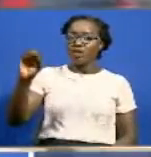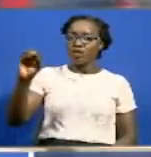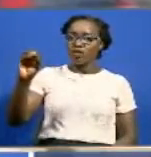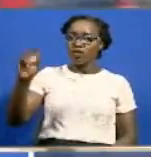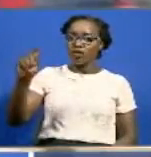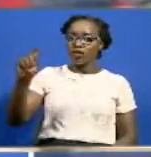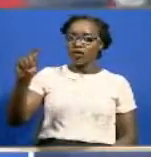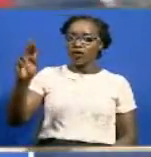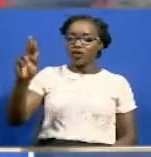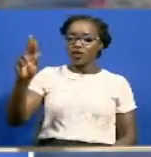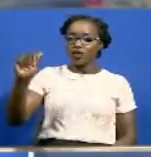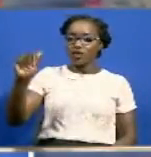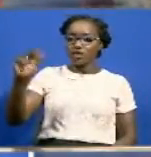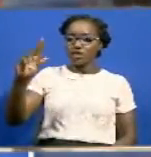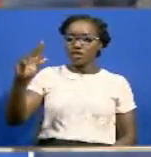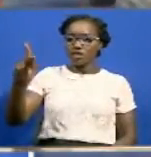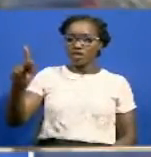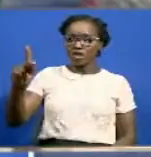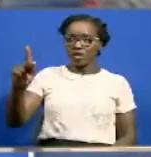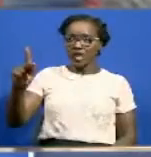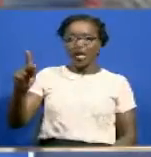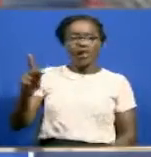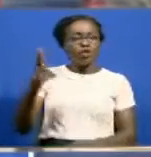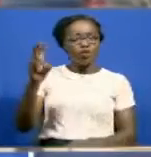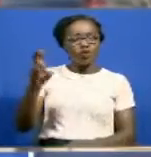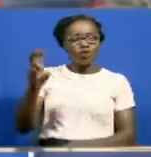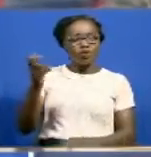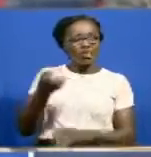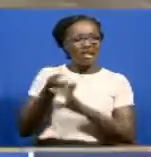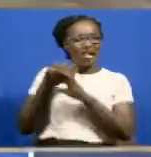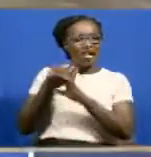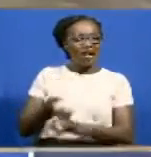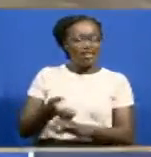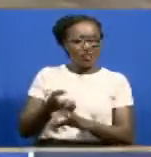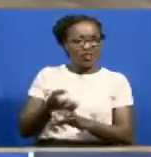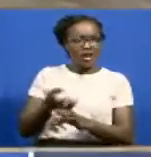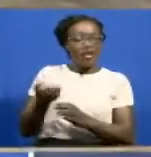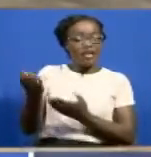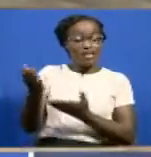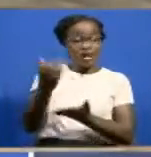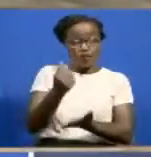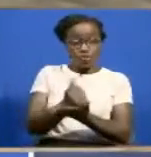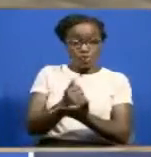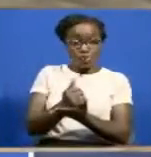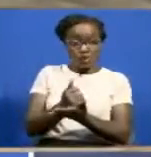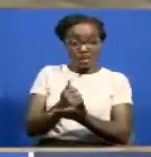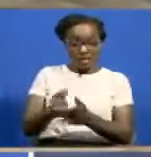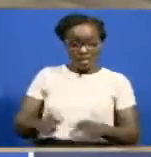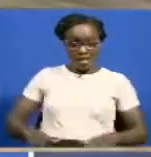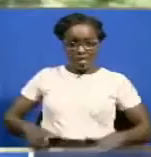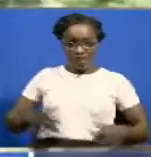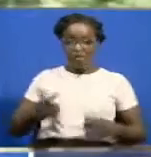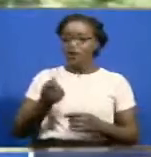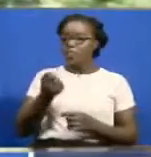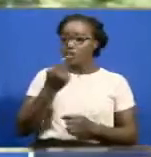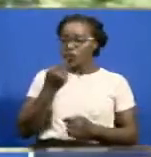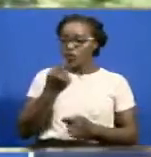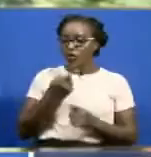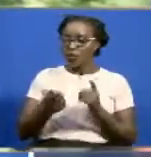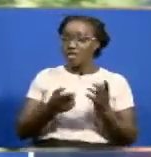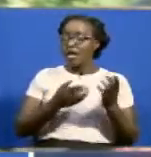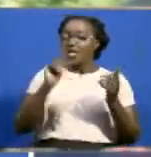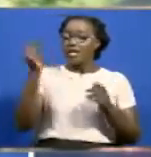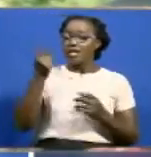mgumu zaidi hasa katika ajira, gharama ya maisha na huduma za matibabu. Hata hivyo Wakenya wengi wana matumaini kwamba